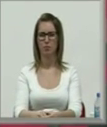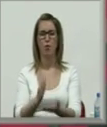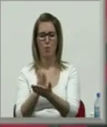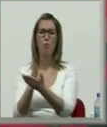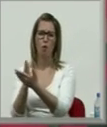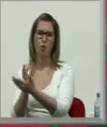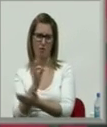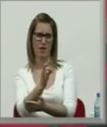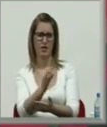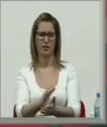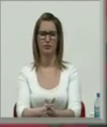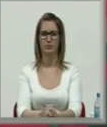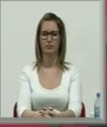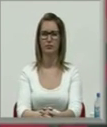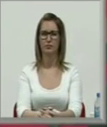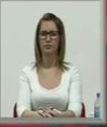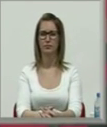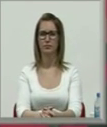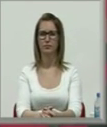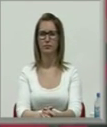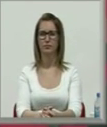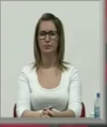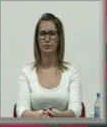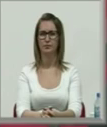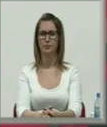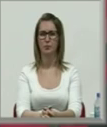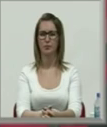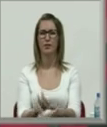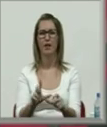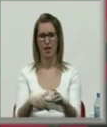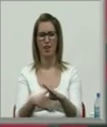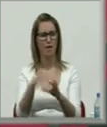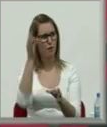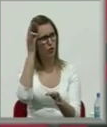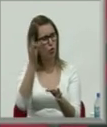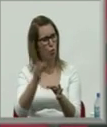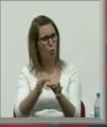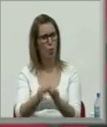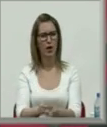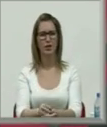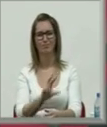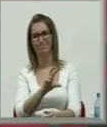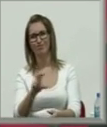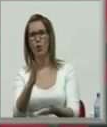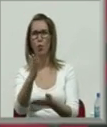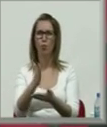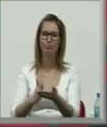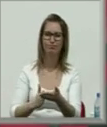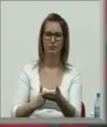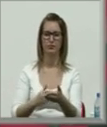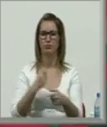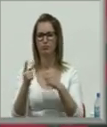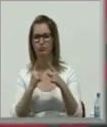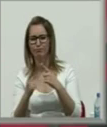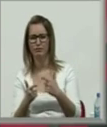pomocy. Natomiast w szczegółach i tak jak mówię, prostować niektóre sformułowania, które tu zostały